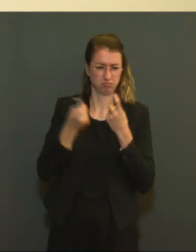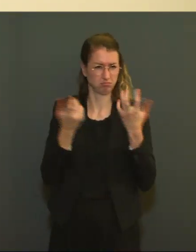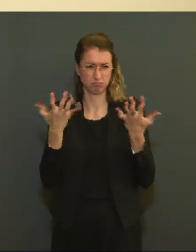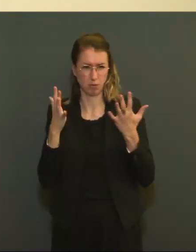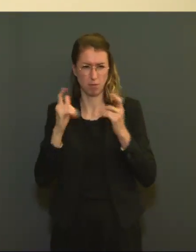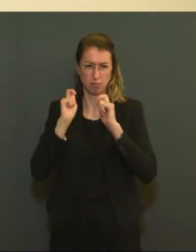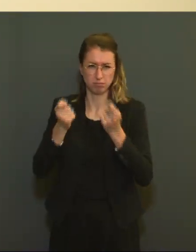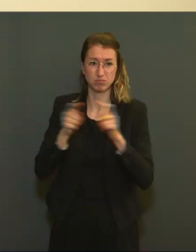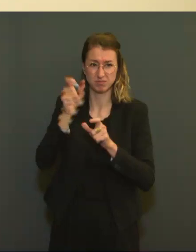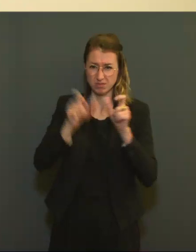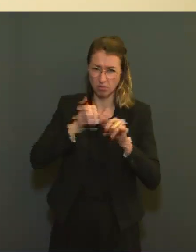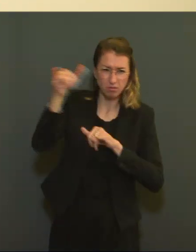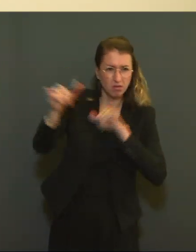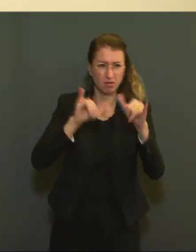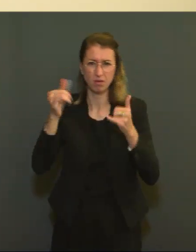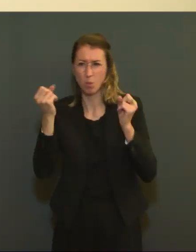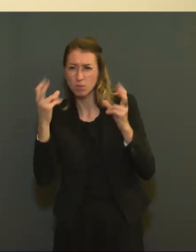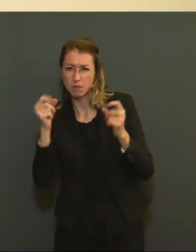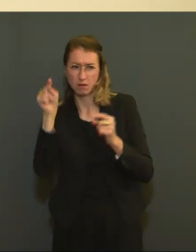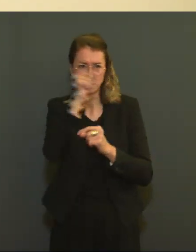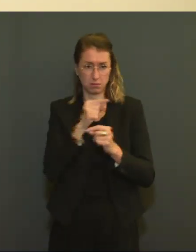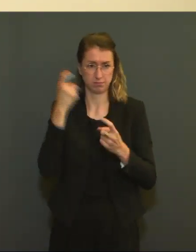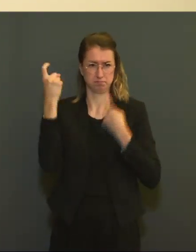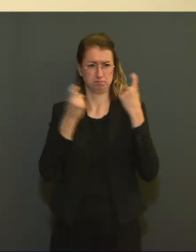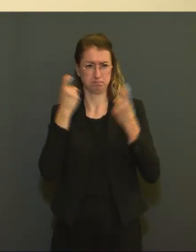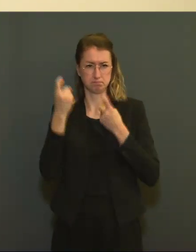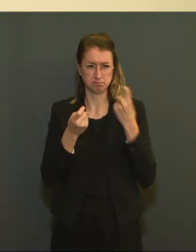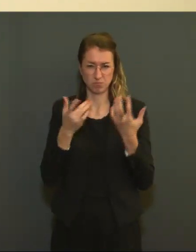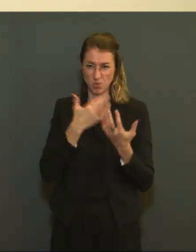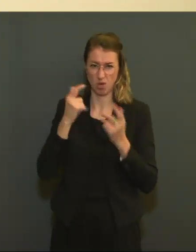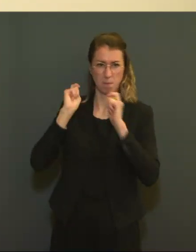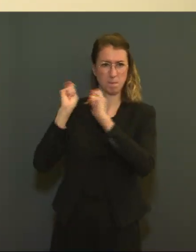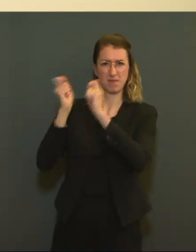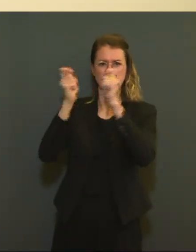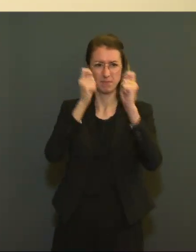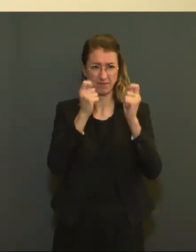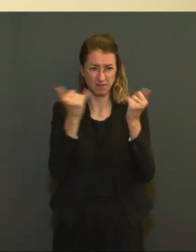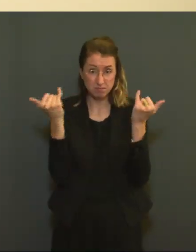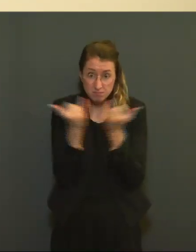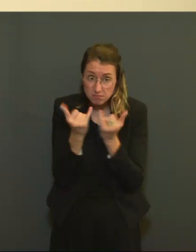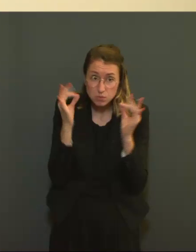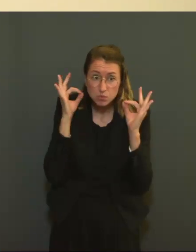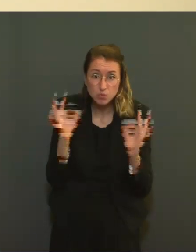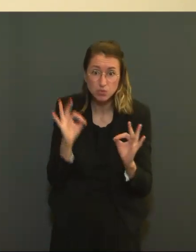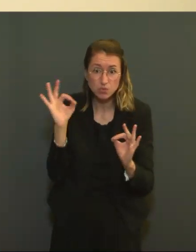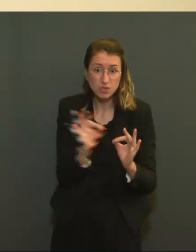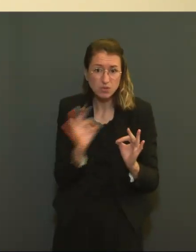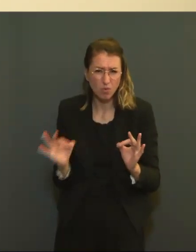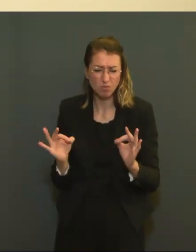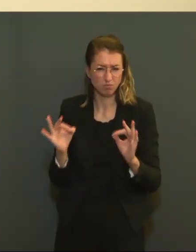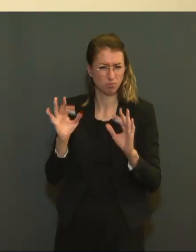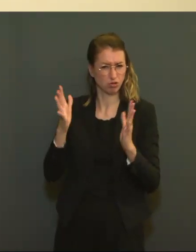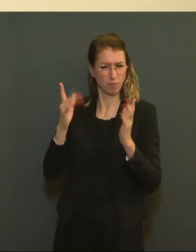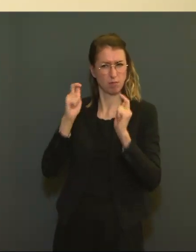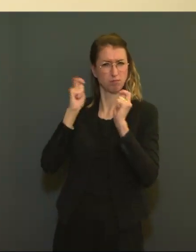bien fondé de la mise de certaines couleurs sur certains pays. Et il est fort probable que le pays qui a fait couler plus d'encre